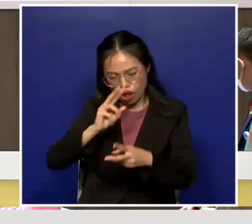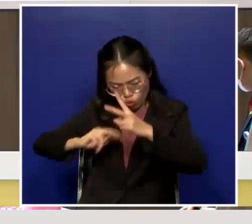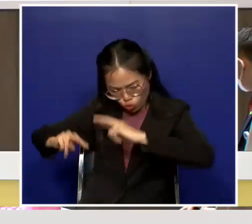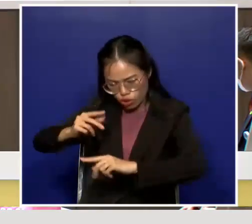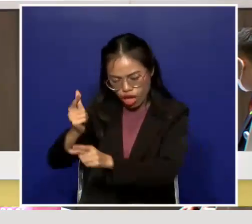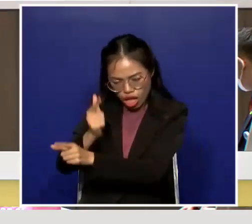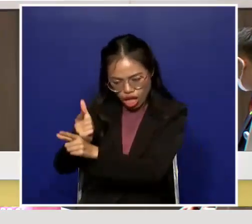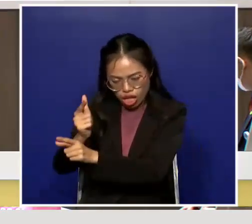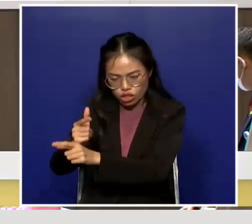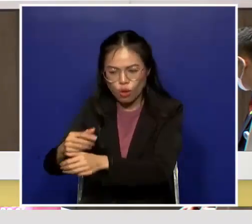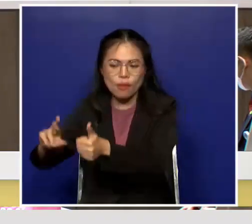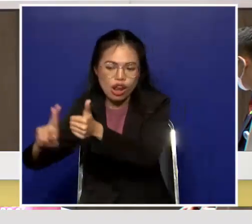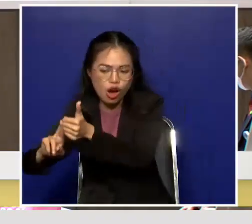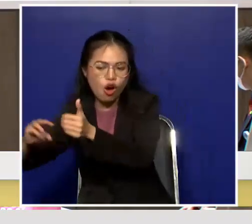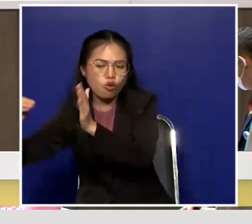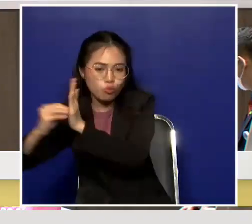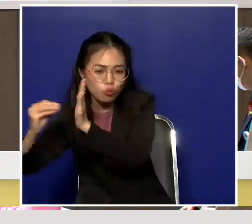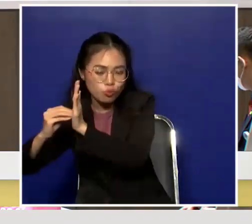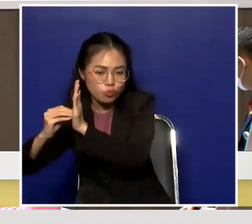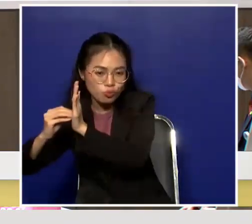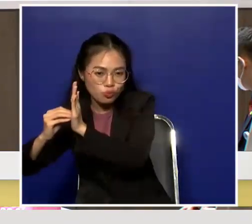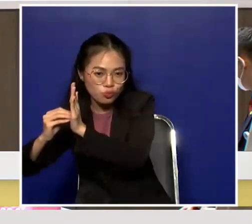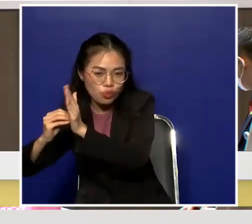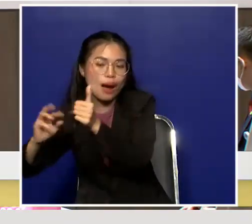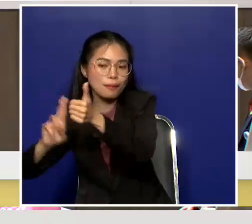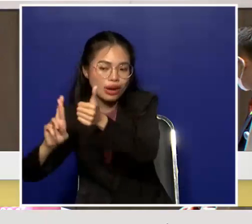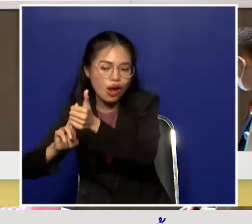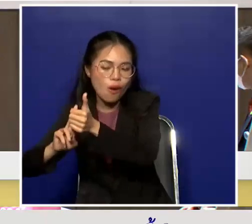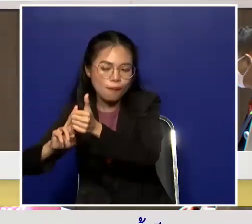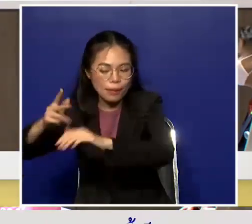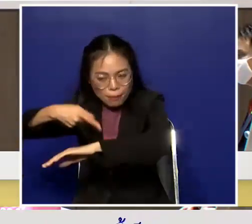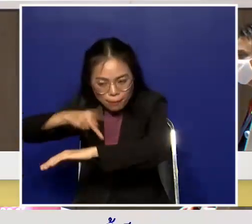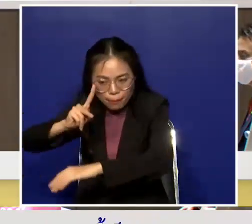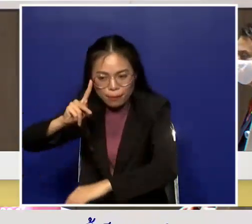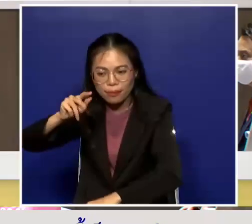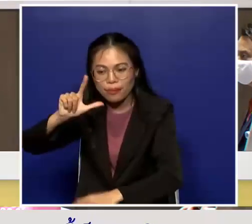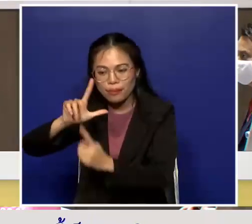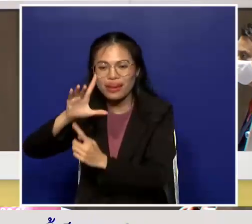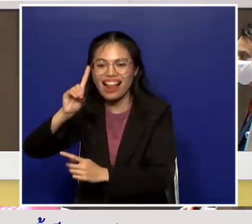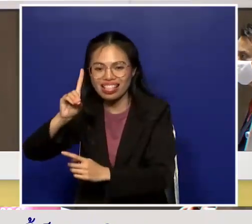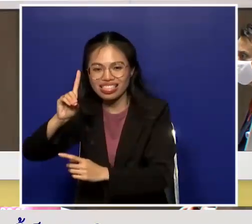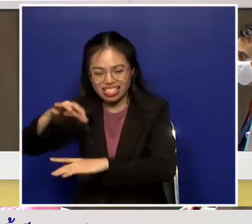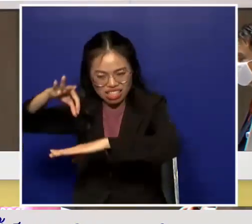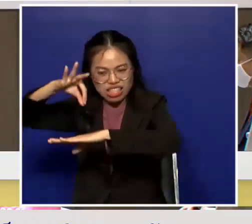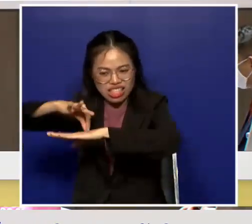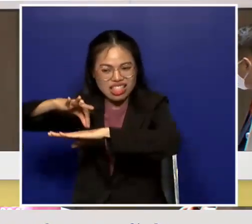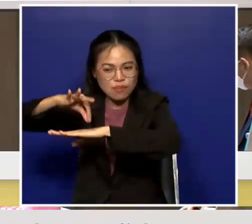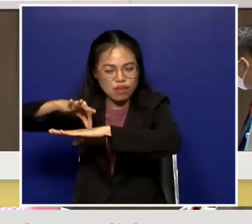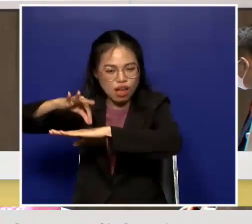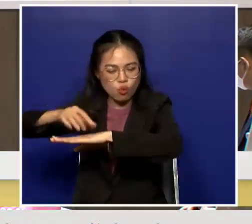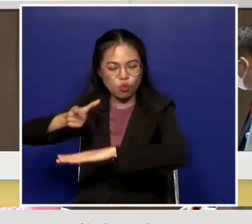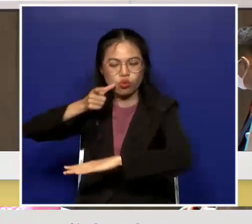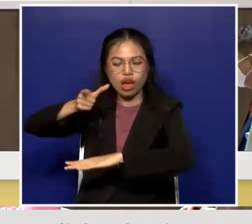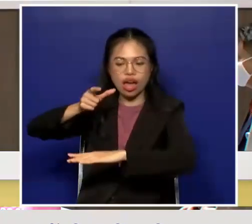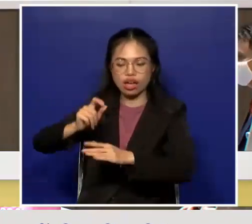ผู้ว่ากทมนะเป็นถึงอดีตรองปลัดเป็นถึงอะไรต่างตำแหน่งใหญ่โตพอออกจากกทมปุ๊บ